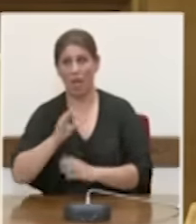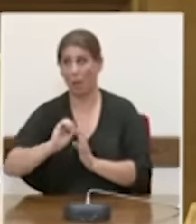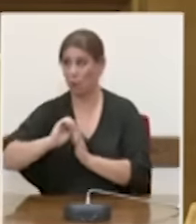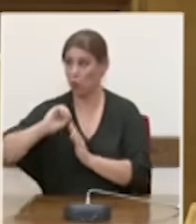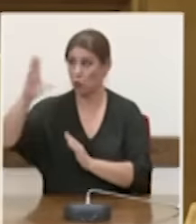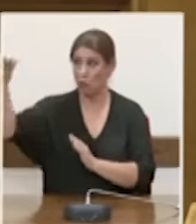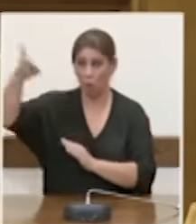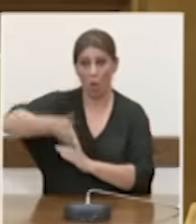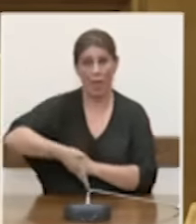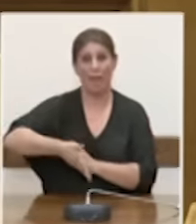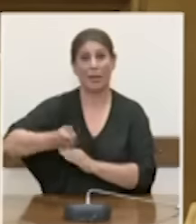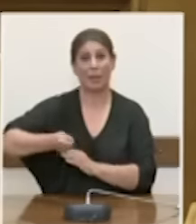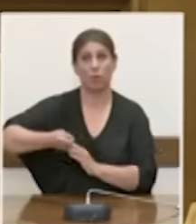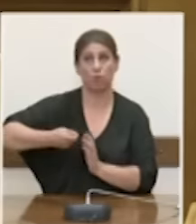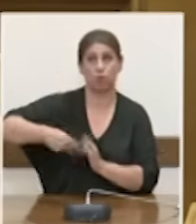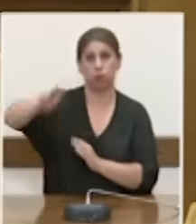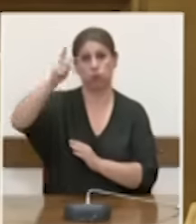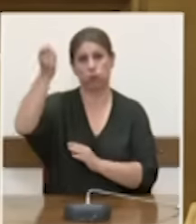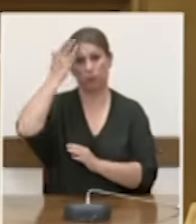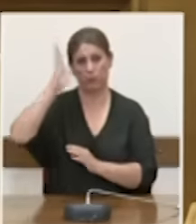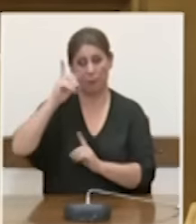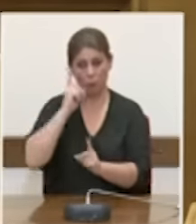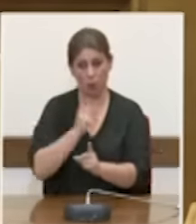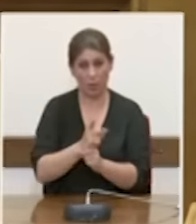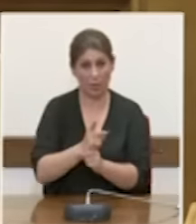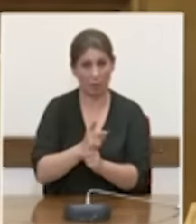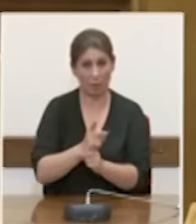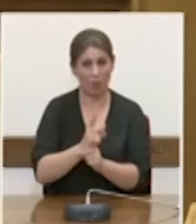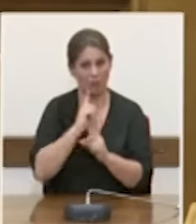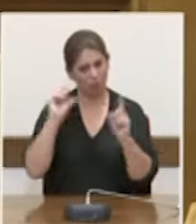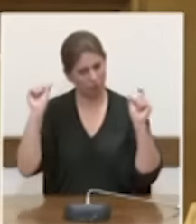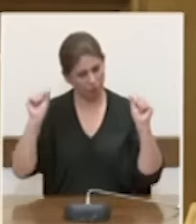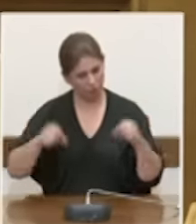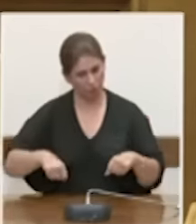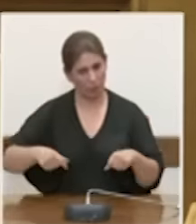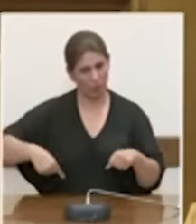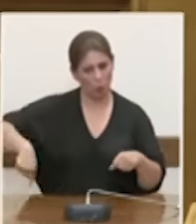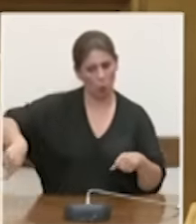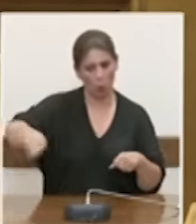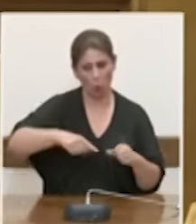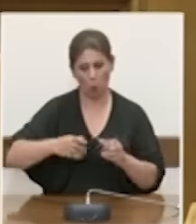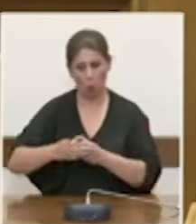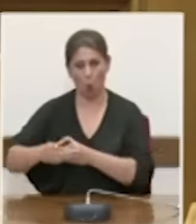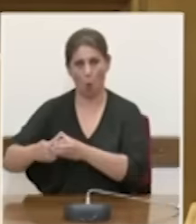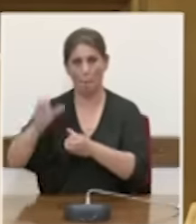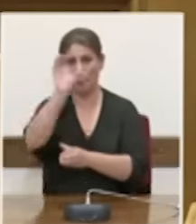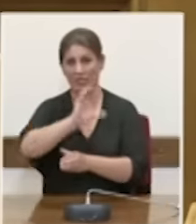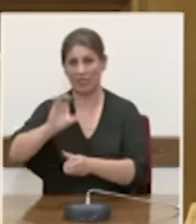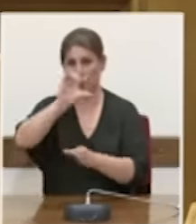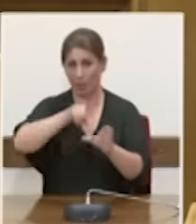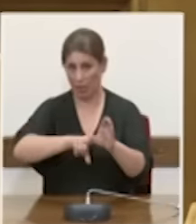των τιμών. Πιο συγκεκριμένα, με τη συνένεση των υπολείπων κομμάτων της Ευρωπαϊκής